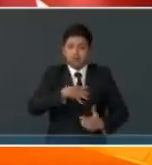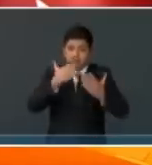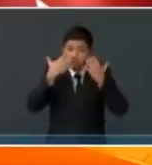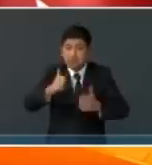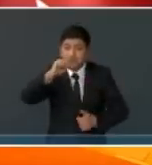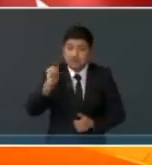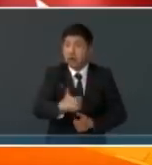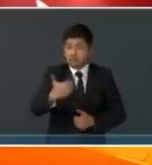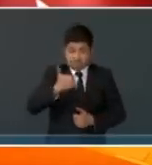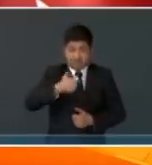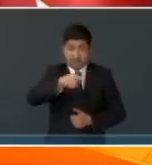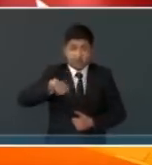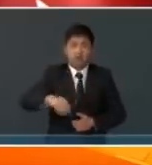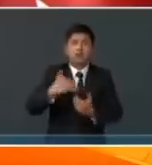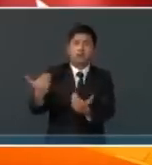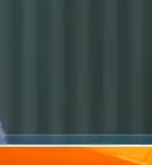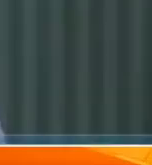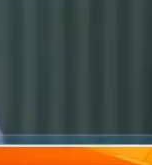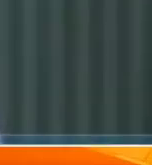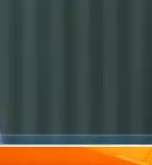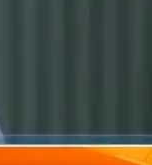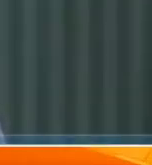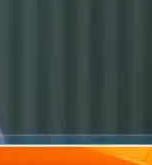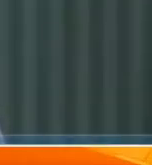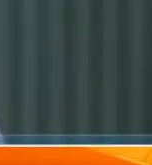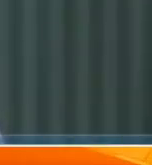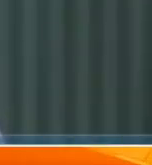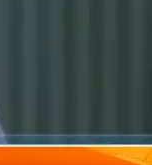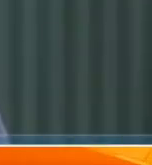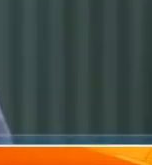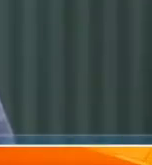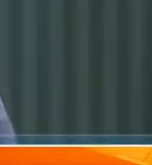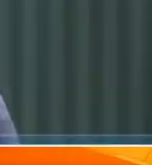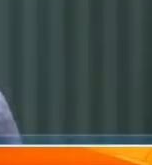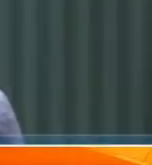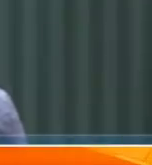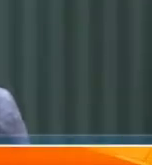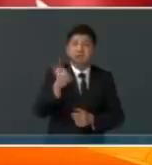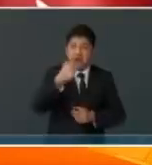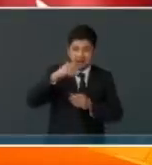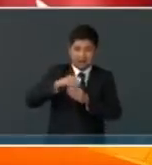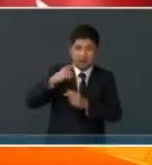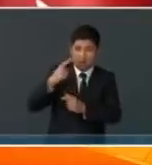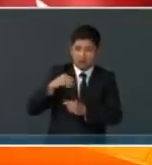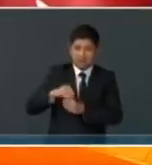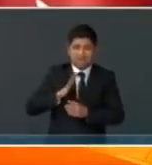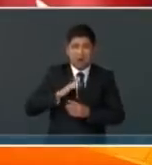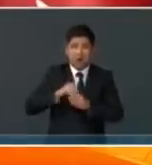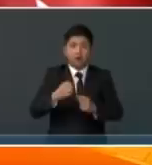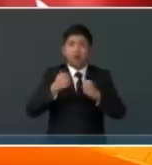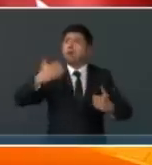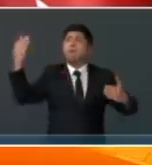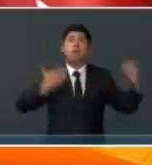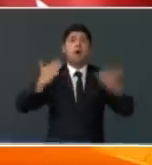sahip çıkarak bize destek olmasıdır Türkiye potansiyeli kadar maruz